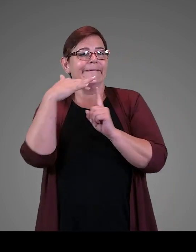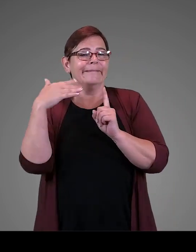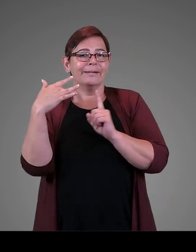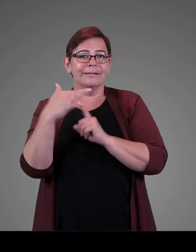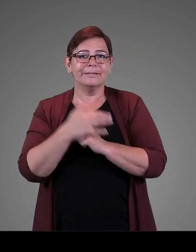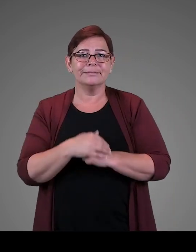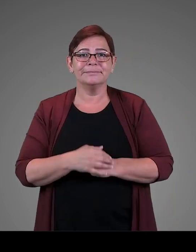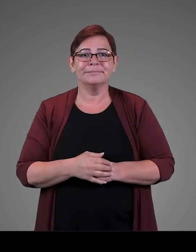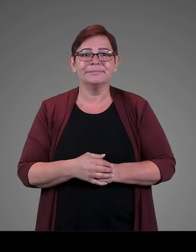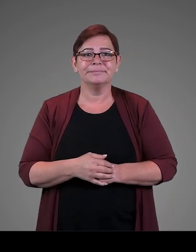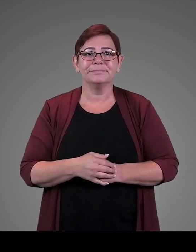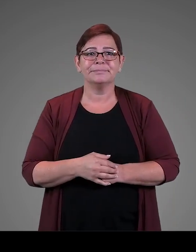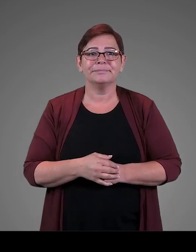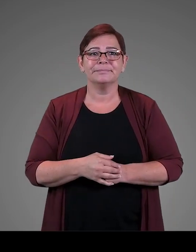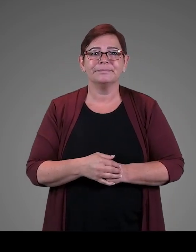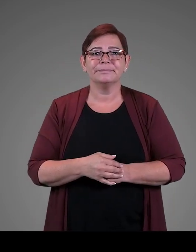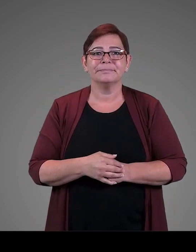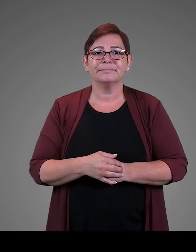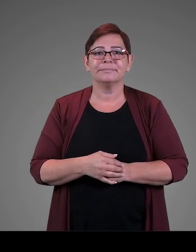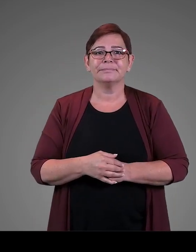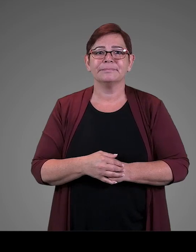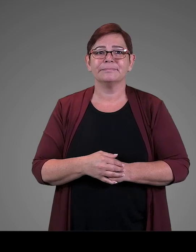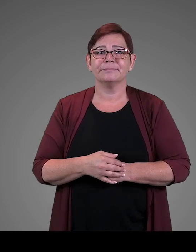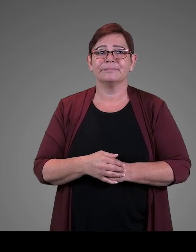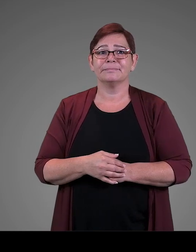On a ma réponse.